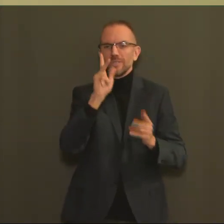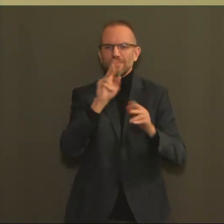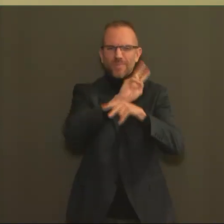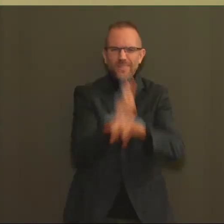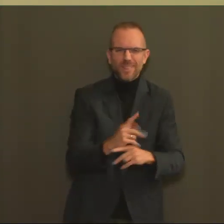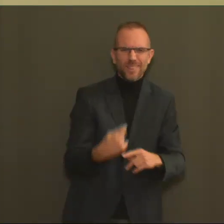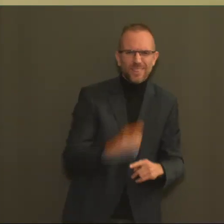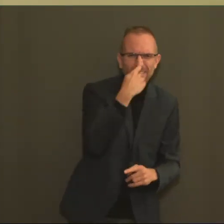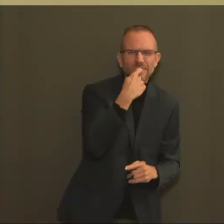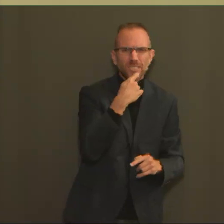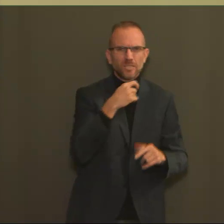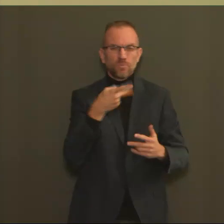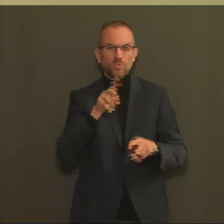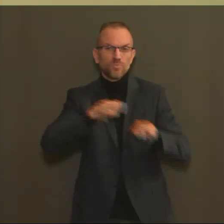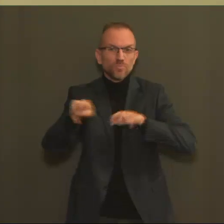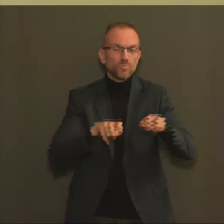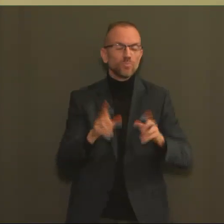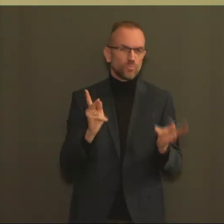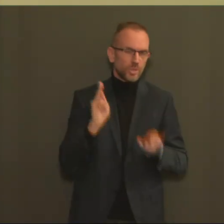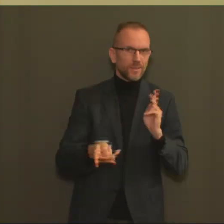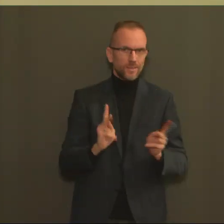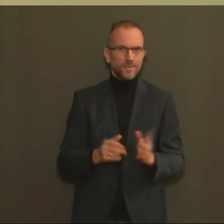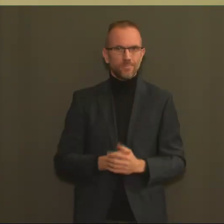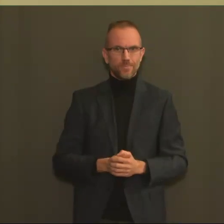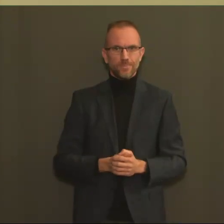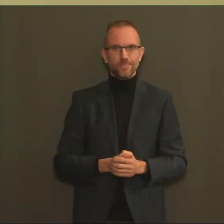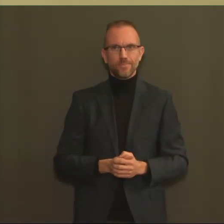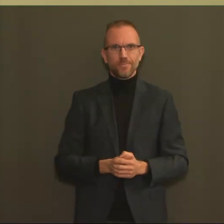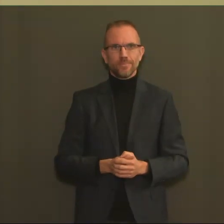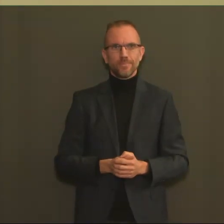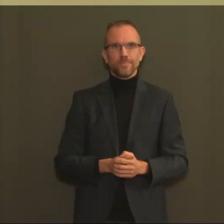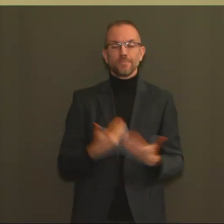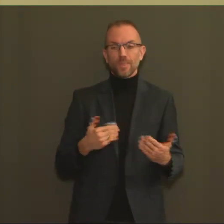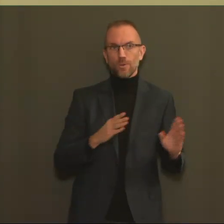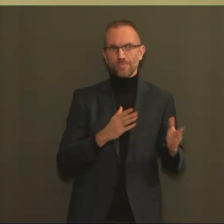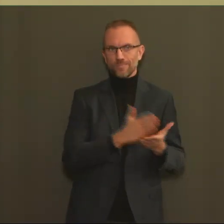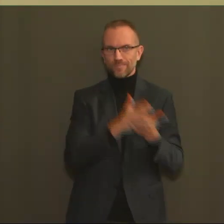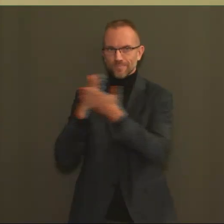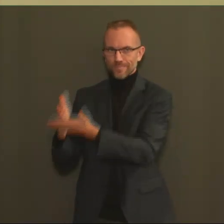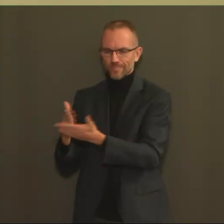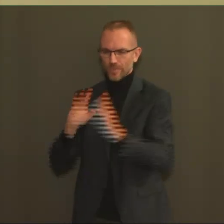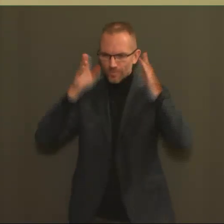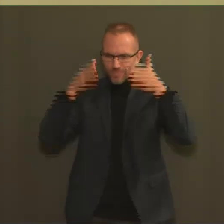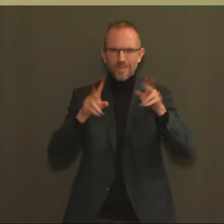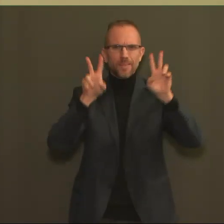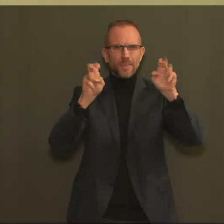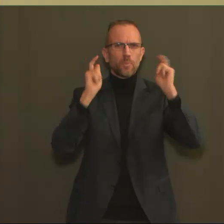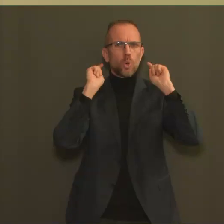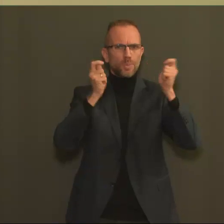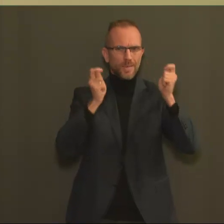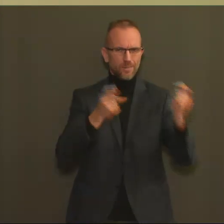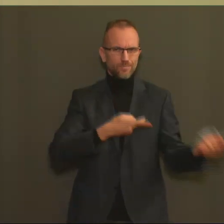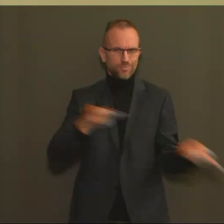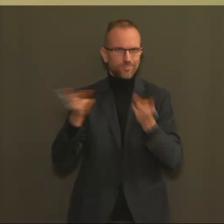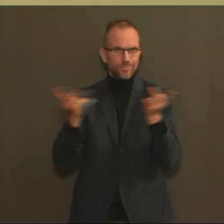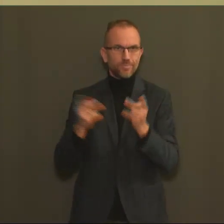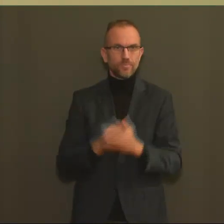aparte zodat de rest zo ziet er dj show en ik continu uit diminuer groot man